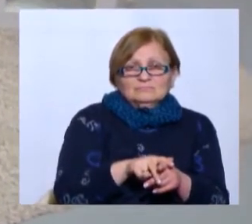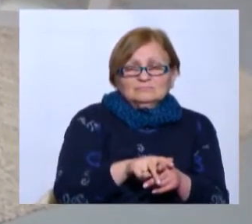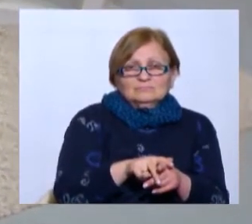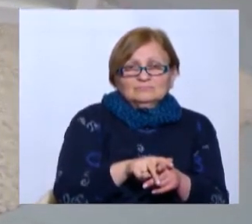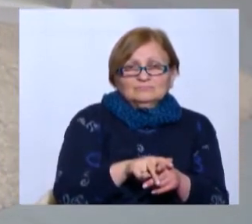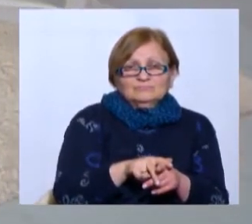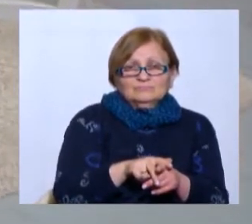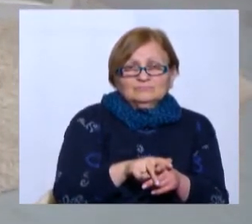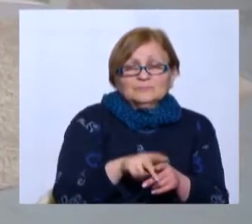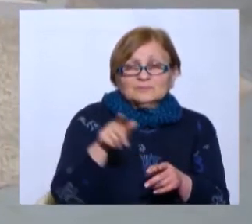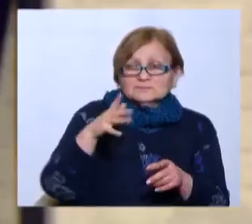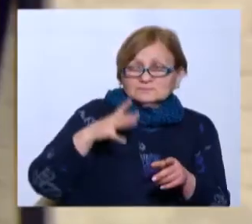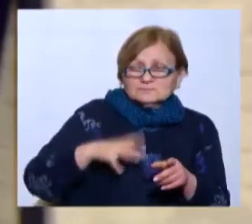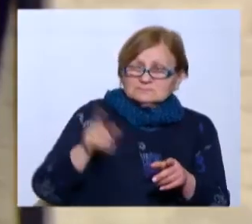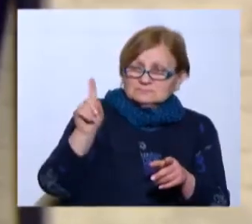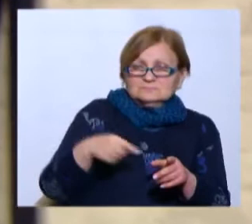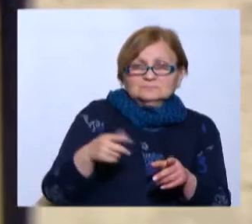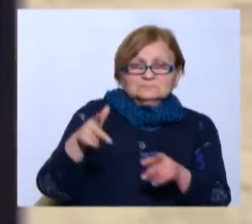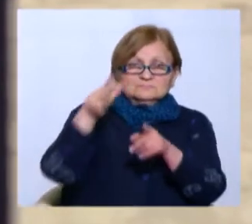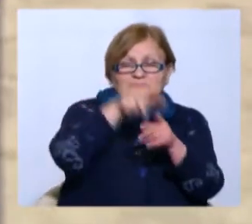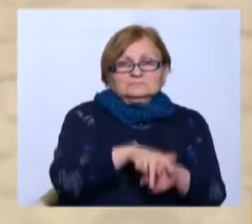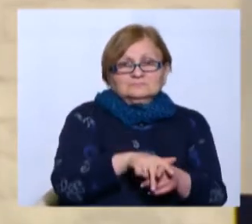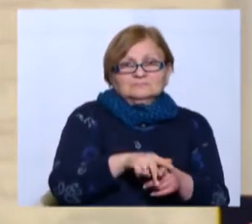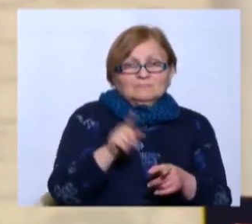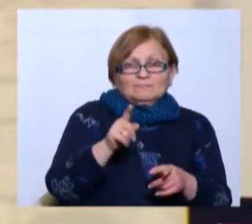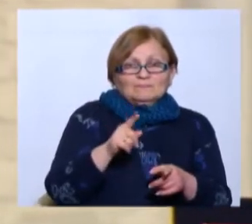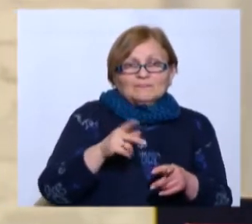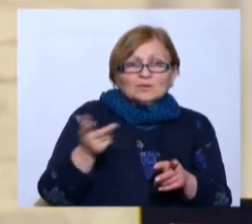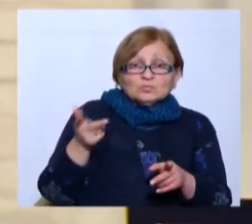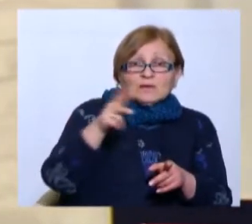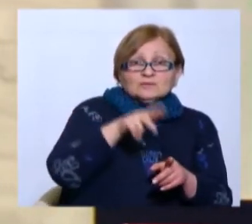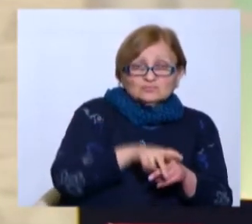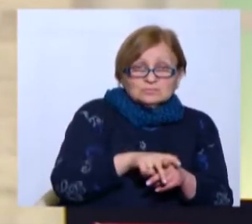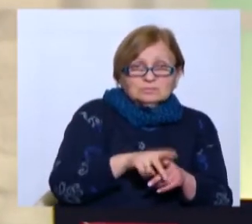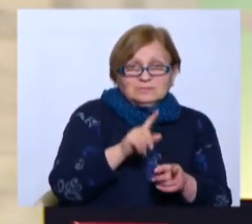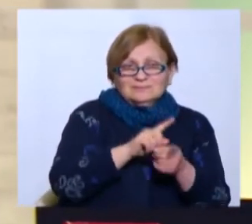აიზოლებს მას, მართლაც ცხენზე შეჯდეს. ამ ცხენზე შეჯდომით ტარიელი